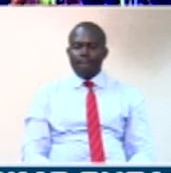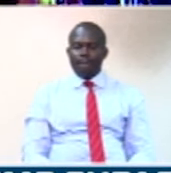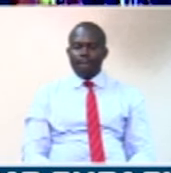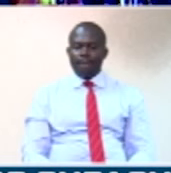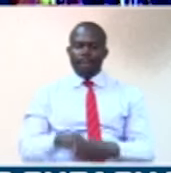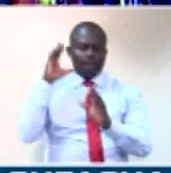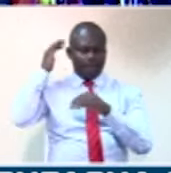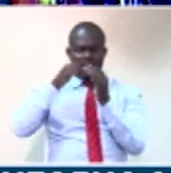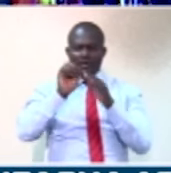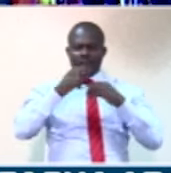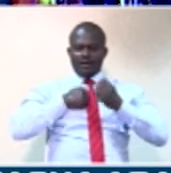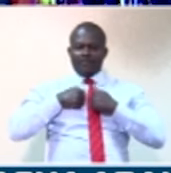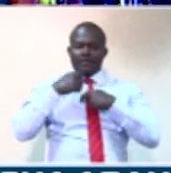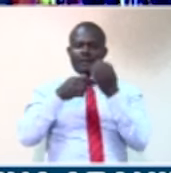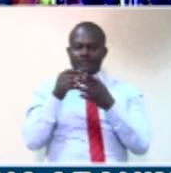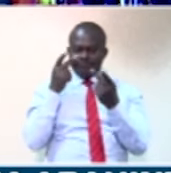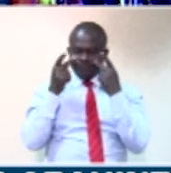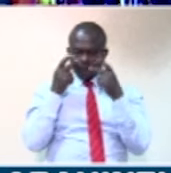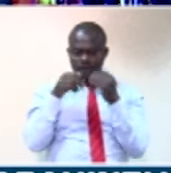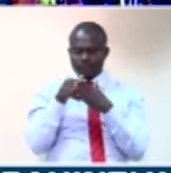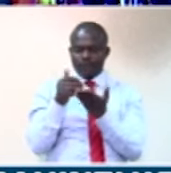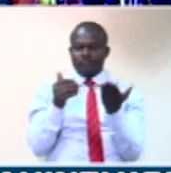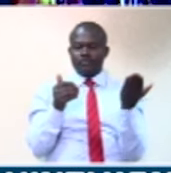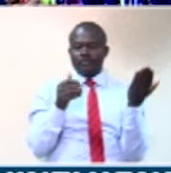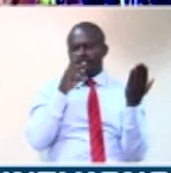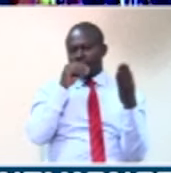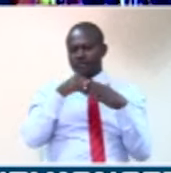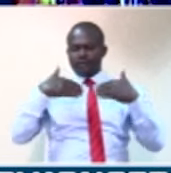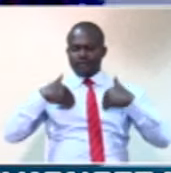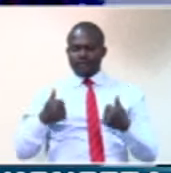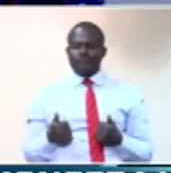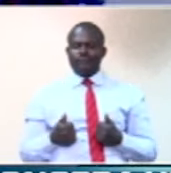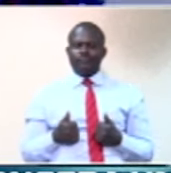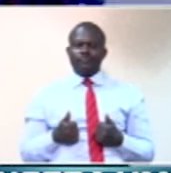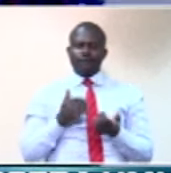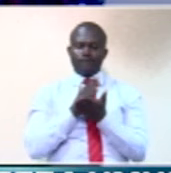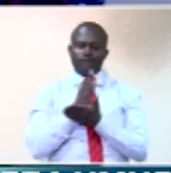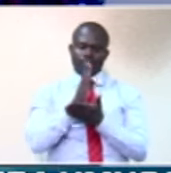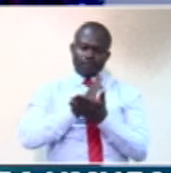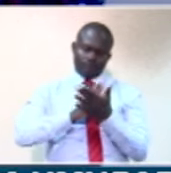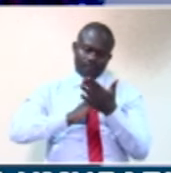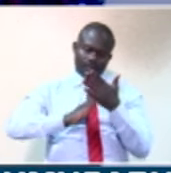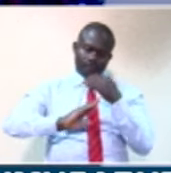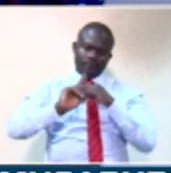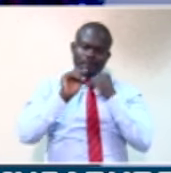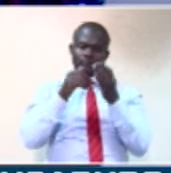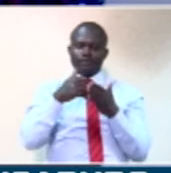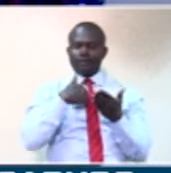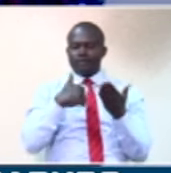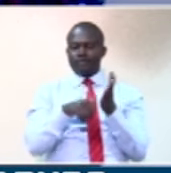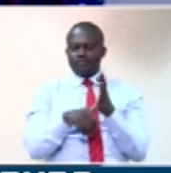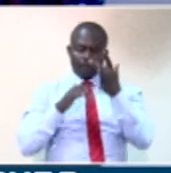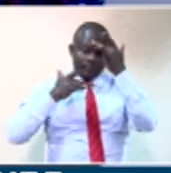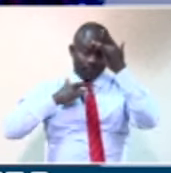Ni amakuru ya televiziyo Rwanda mukomeje gukurikira. Gloria, dukomeje amakuru avugwa mu buzima. Yego, bamwe mu bagize ibyago